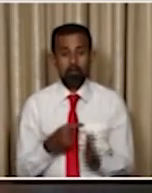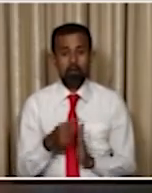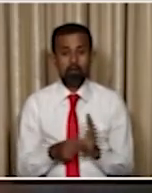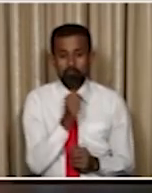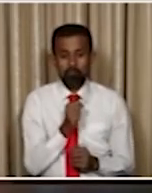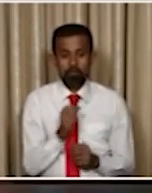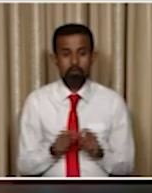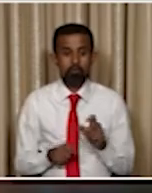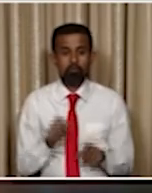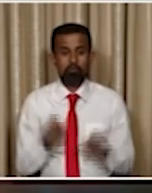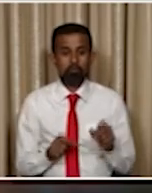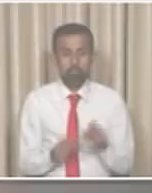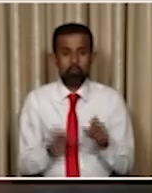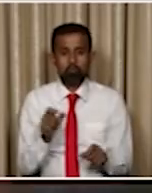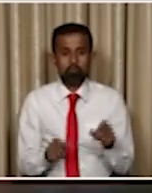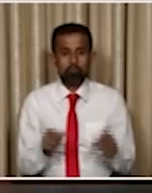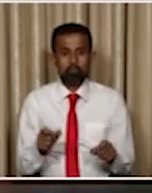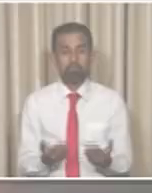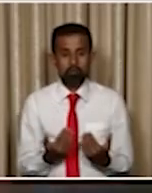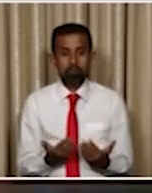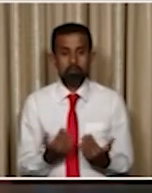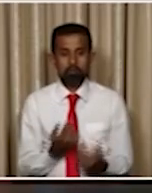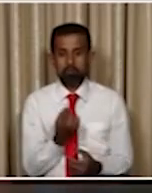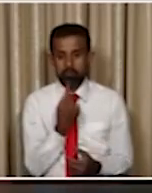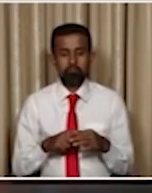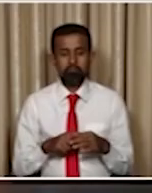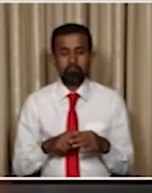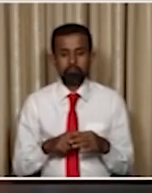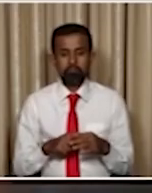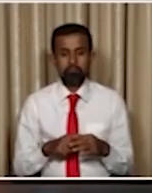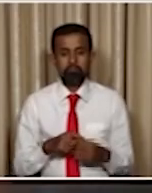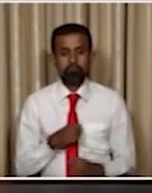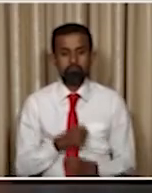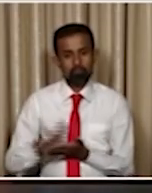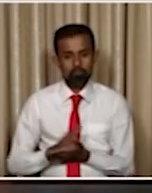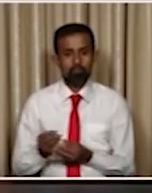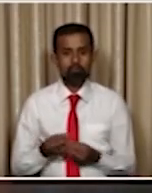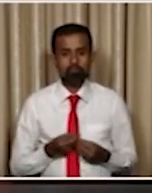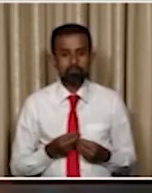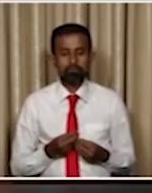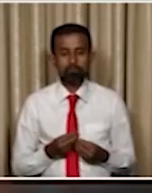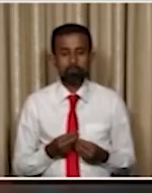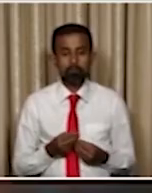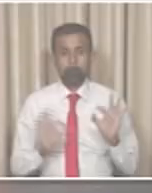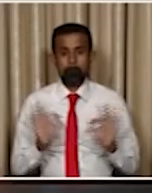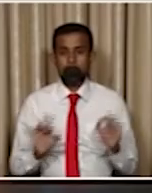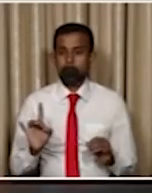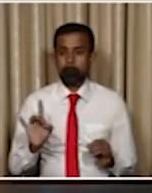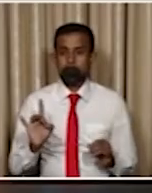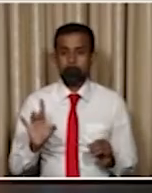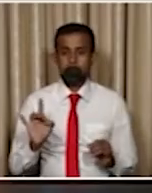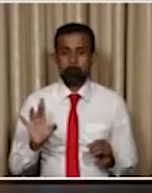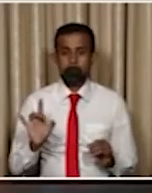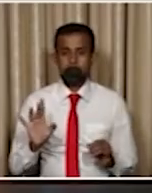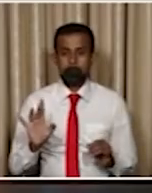විශ්‍රාමික ප්‍රජාව වැඩිහිටි ප්‍රජාව ඉල්ලුම් කරනවා මේ ප්‍රශ්නයට රජයට මැදිහත් වෙලා කරුණා කරලා ඒ අයට ලැබුණු එහෙම නැත්නම්